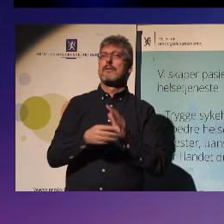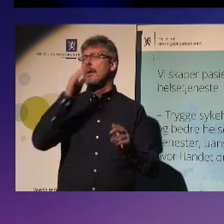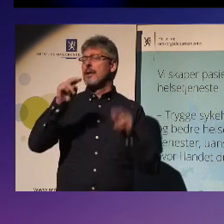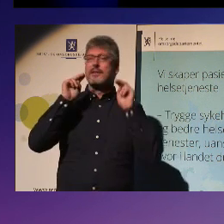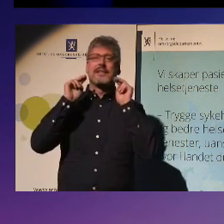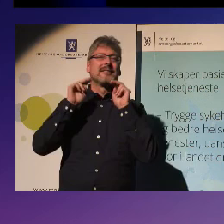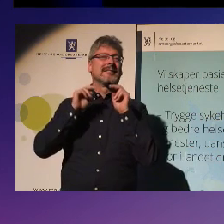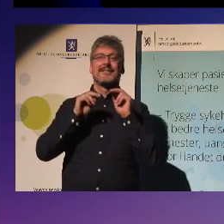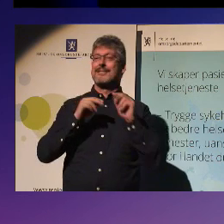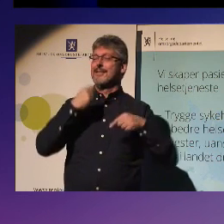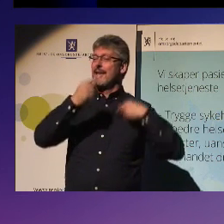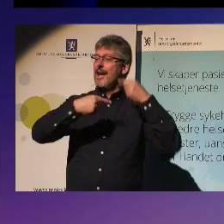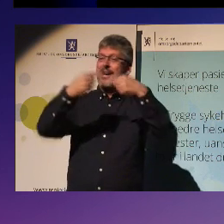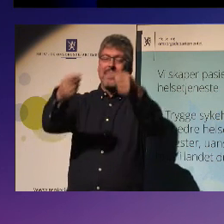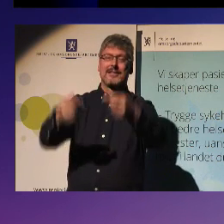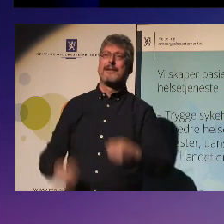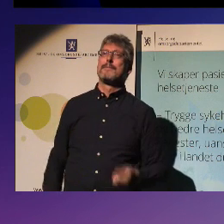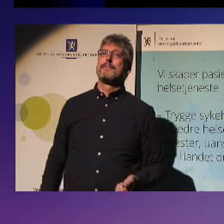reise.